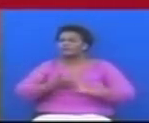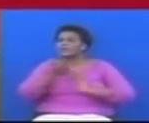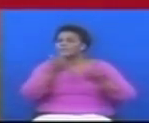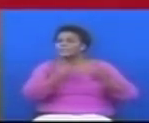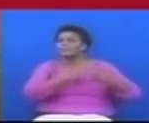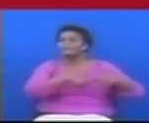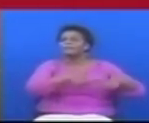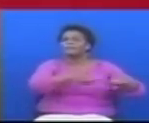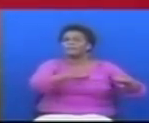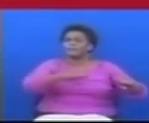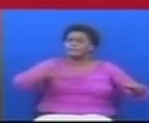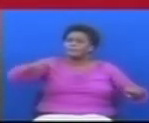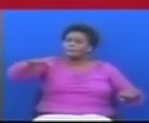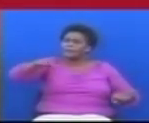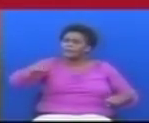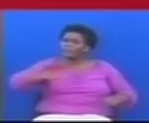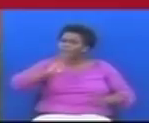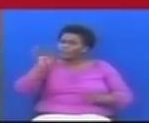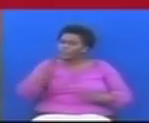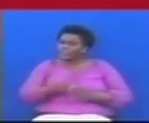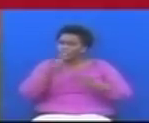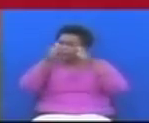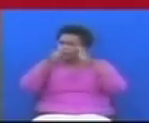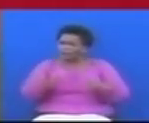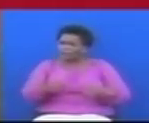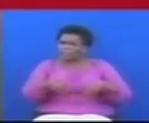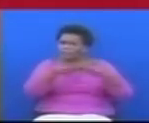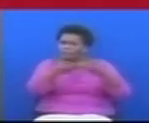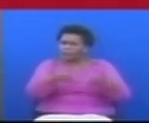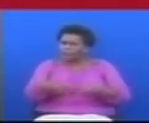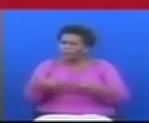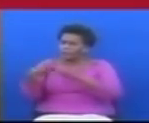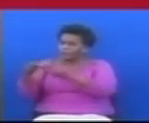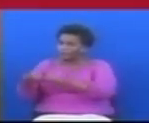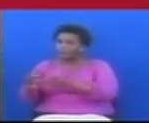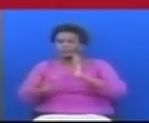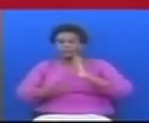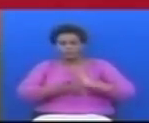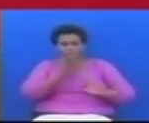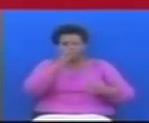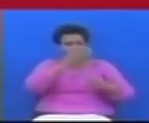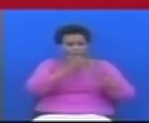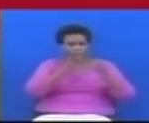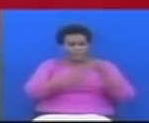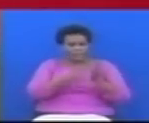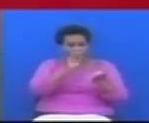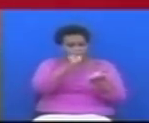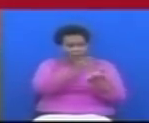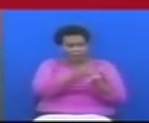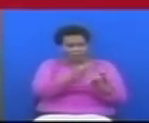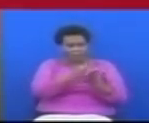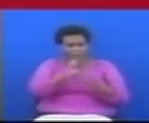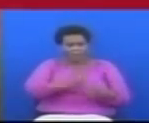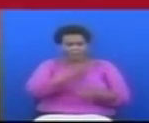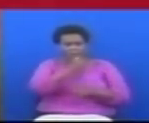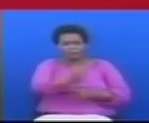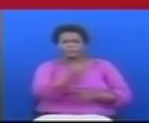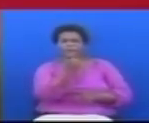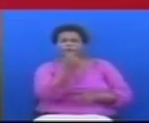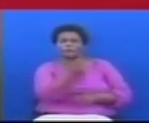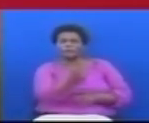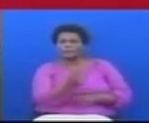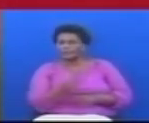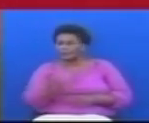kutekeleza katika maeneo yote ambayo ahadi zimetolewa, tumeanza kujenga lami kwa kilomita moja moja. Kwa